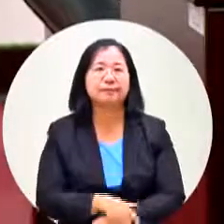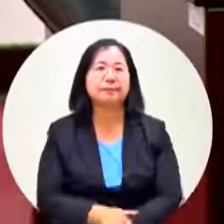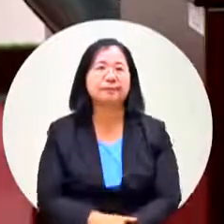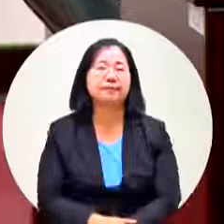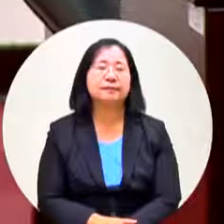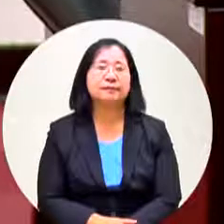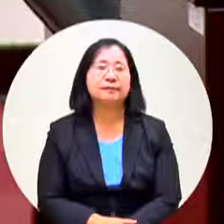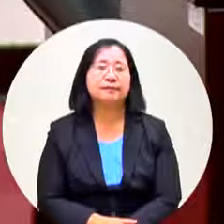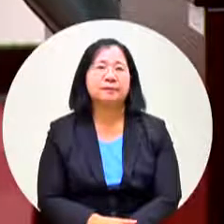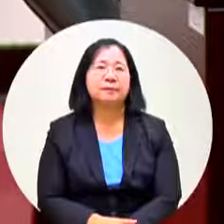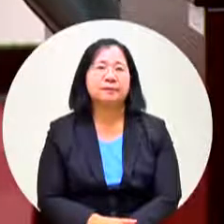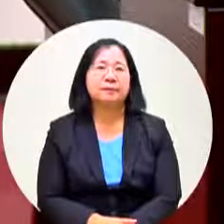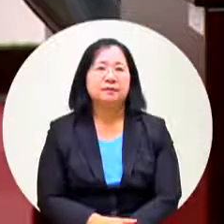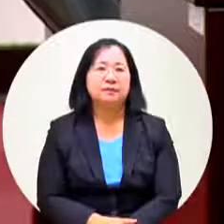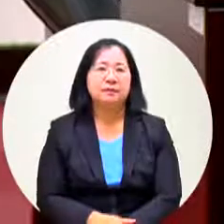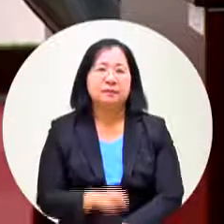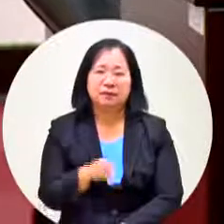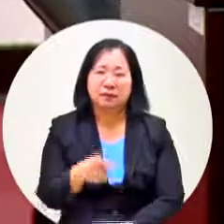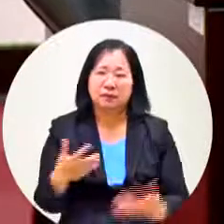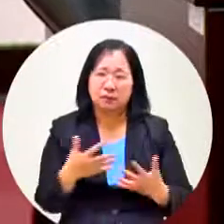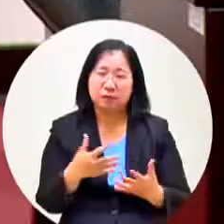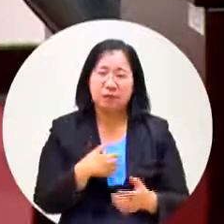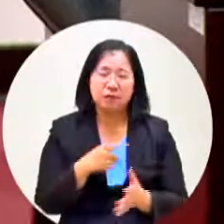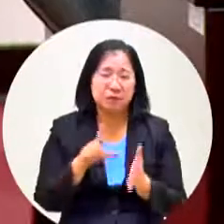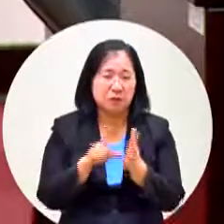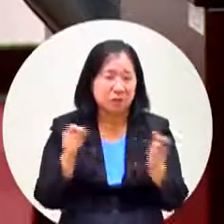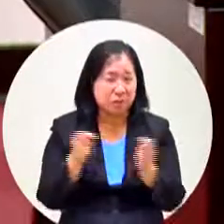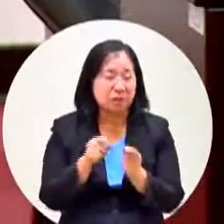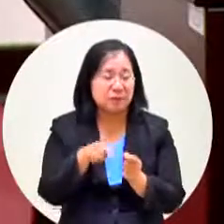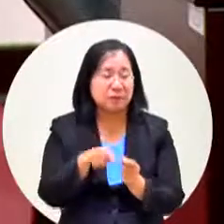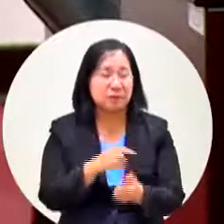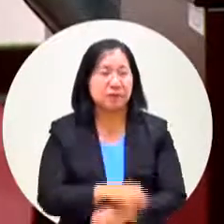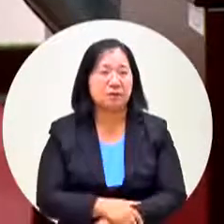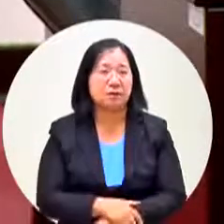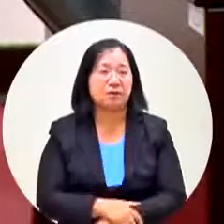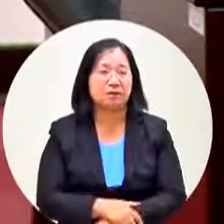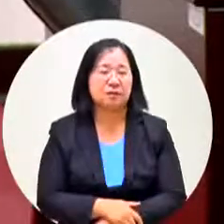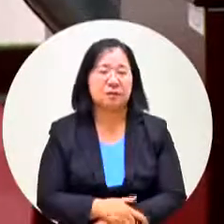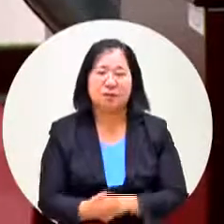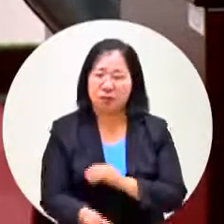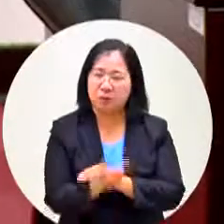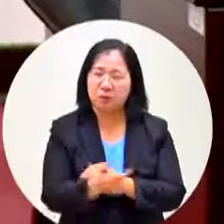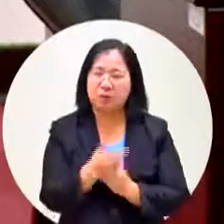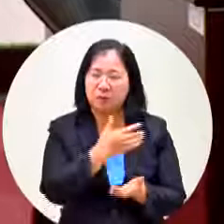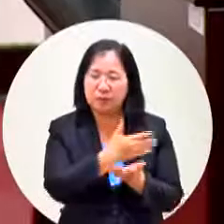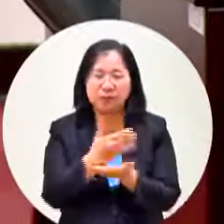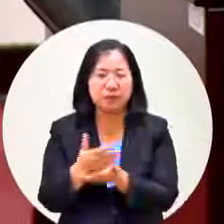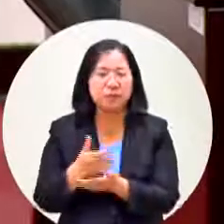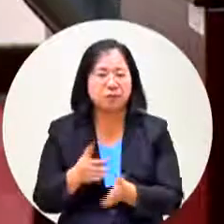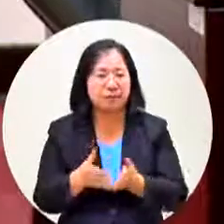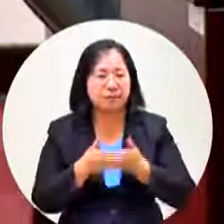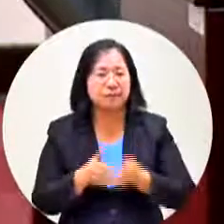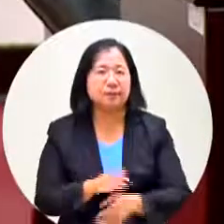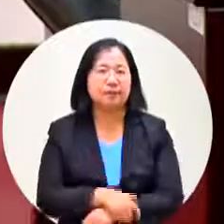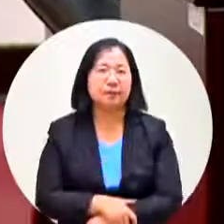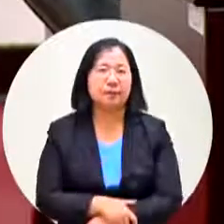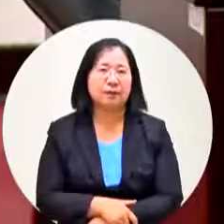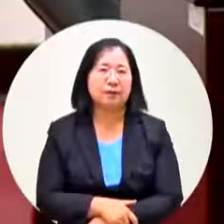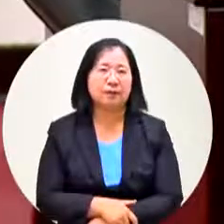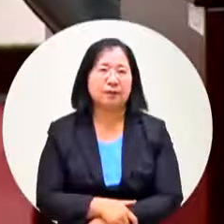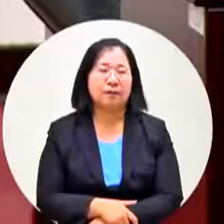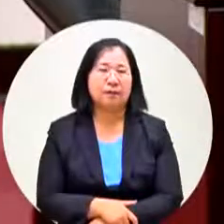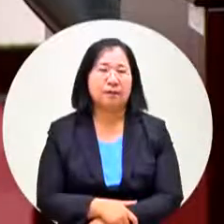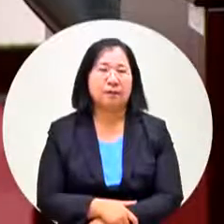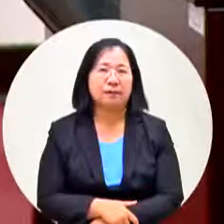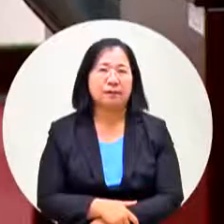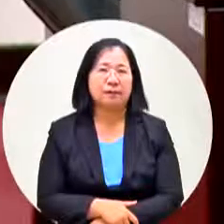急去增设啦，啊无真正无偌久也是会发生啊，是真正因为上下班时间